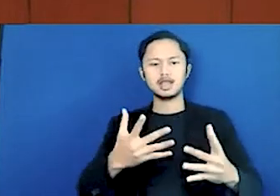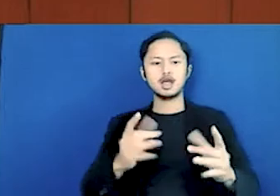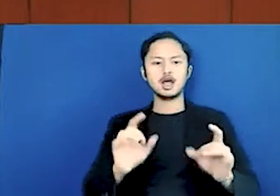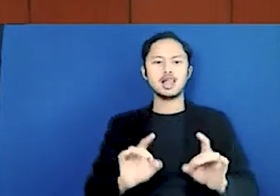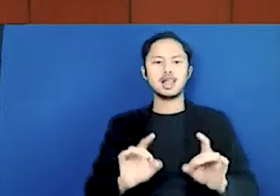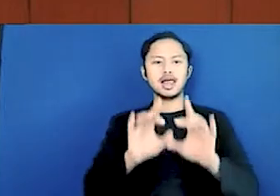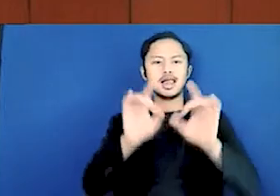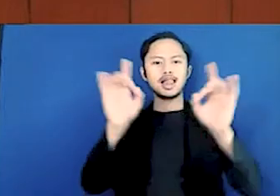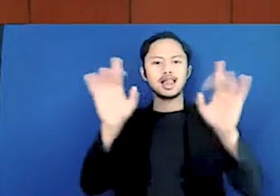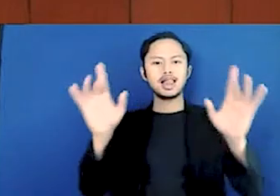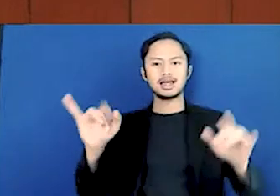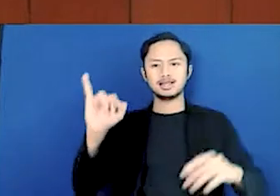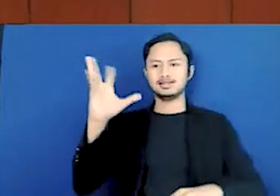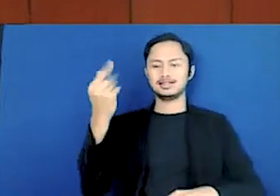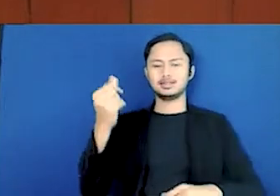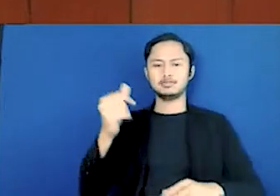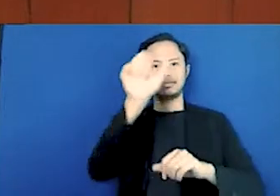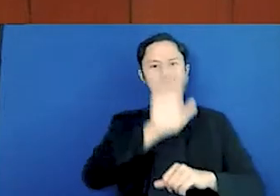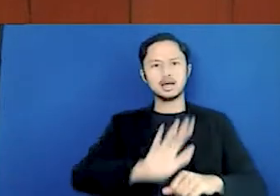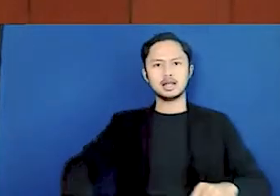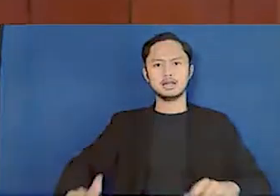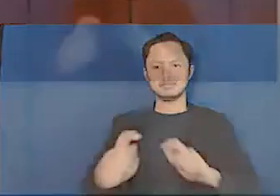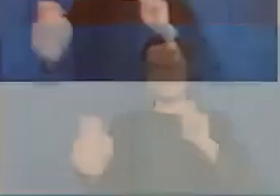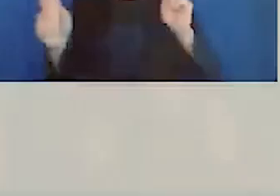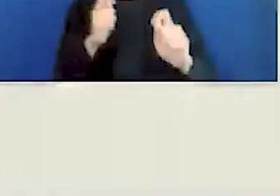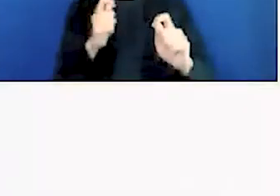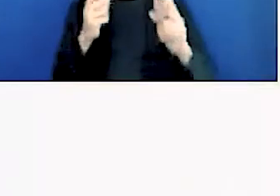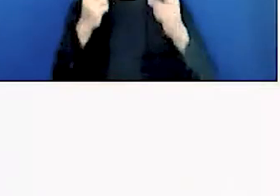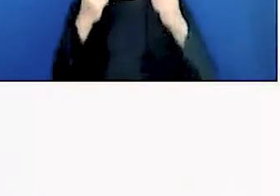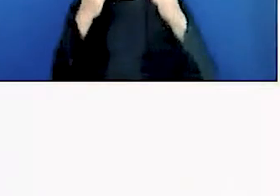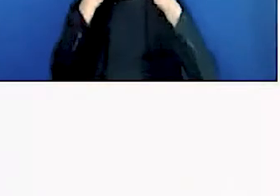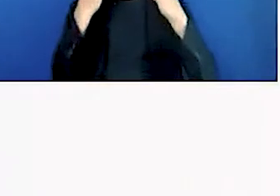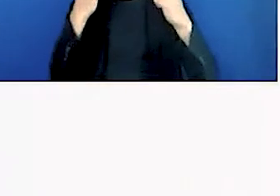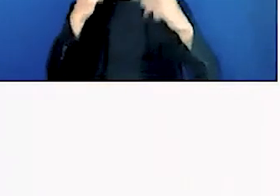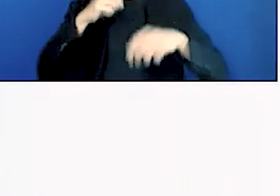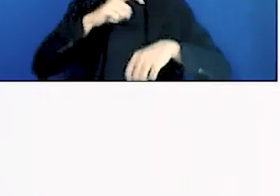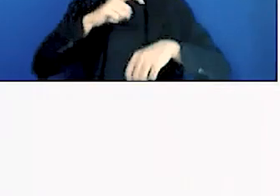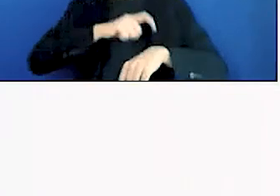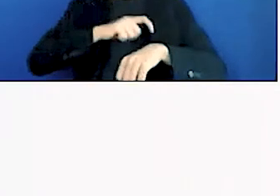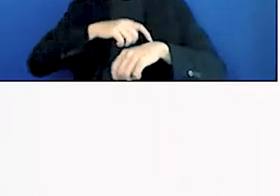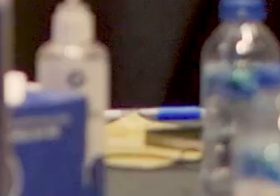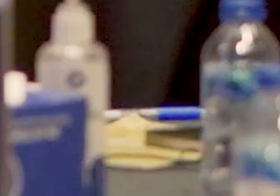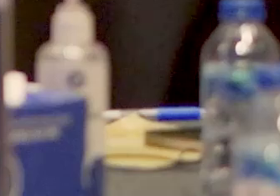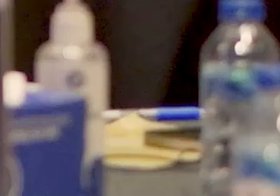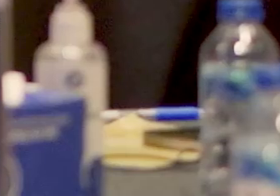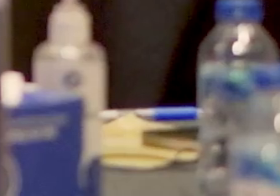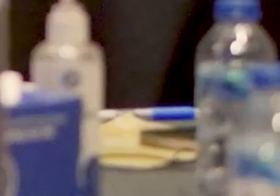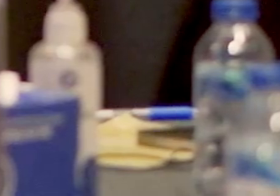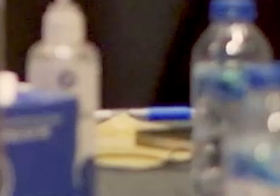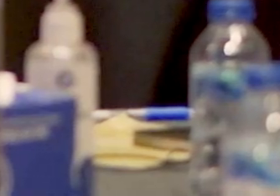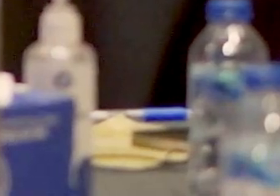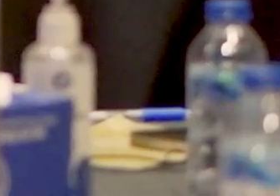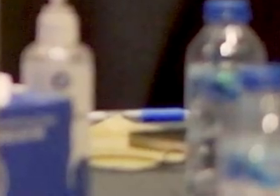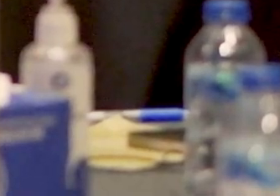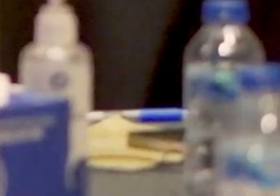iklim alami yang diamati secara periode waktu yang dapat dibandingkan.